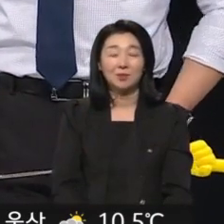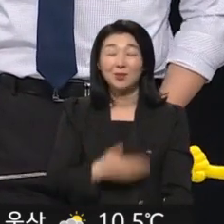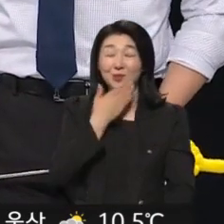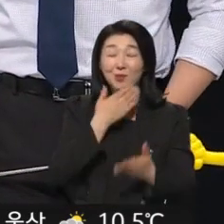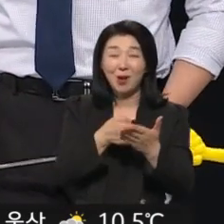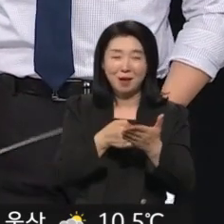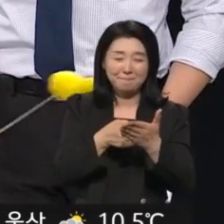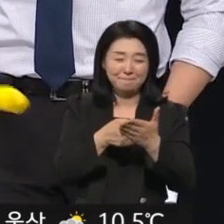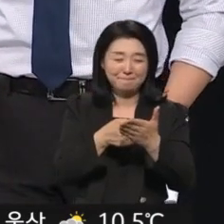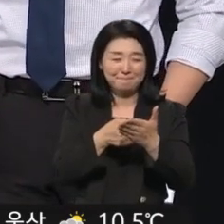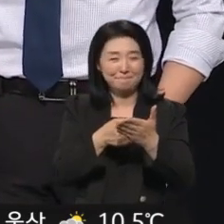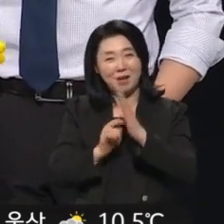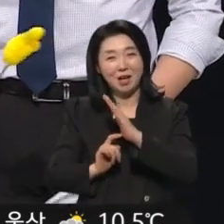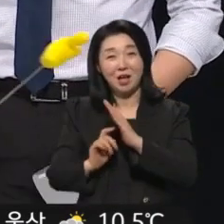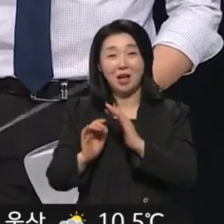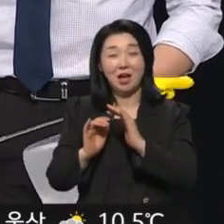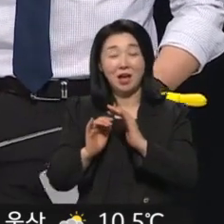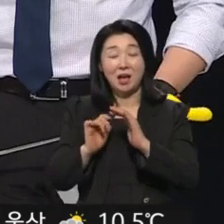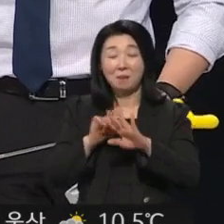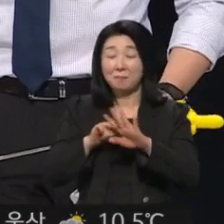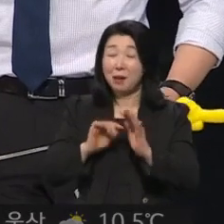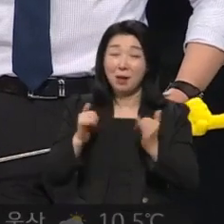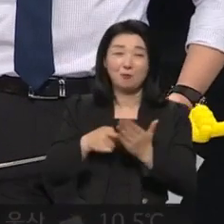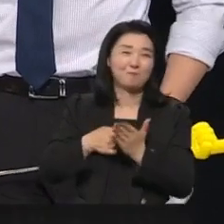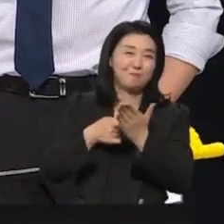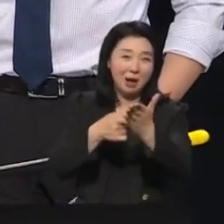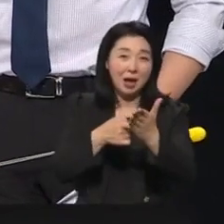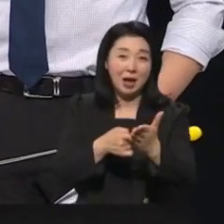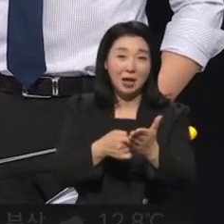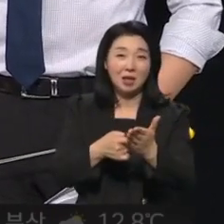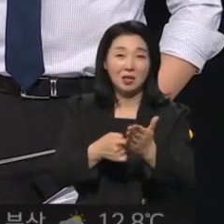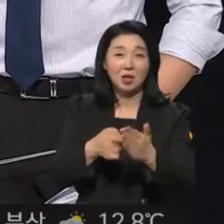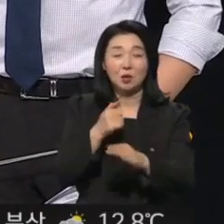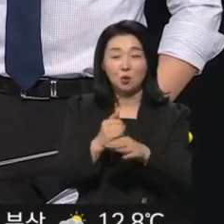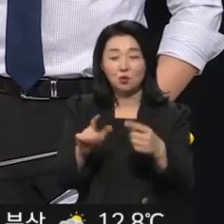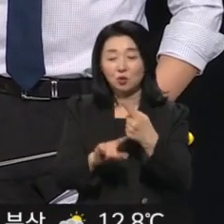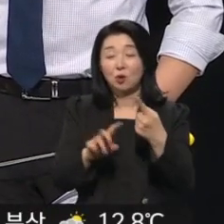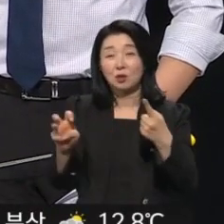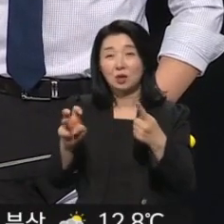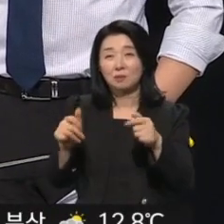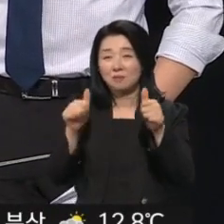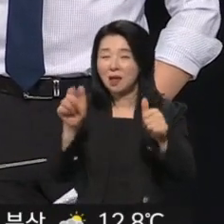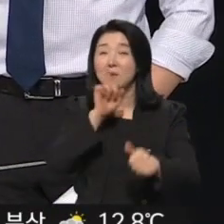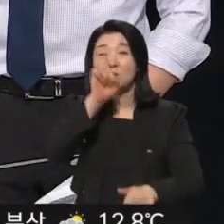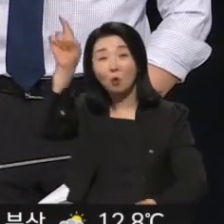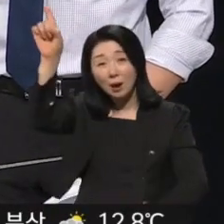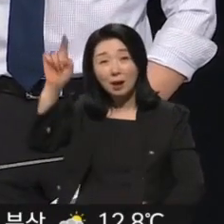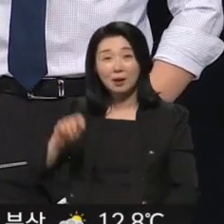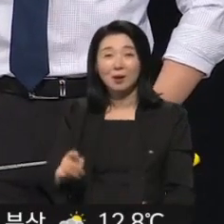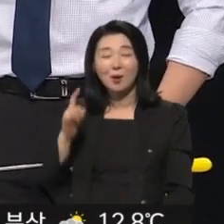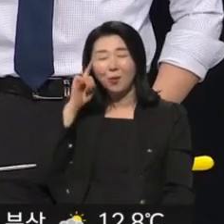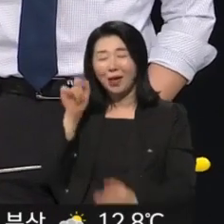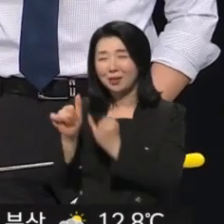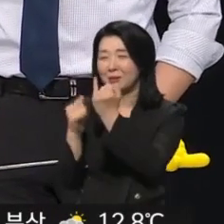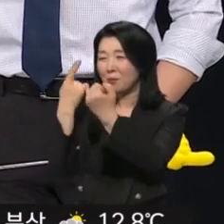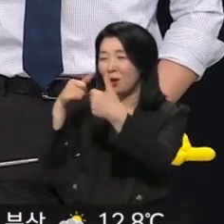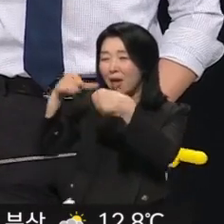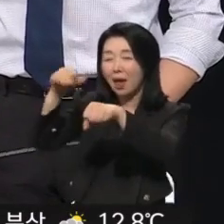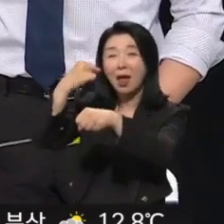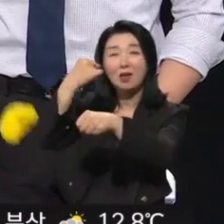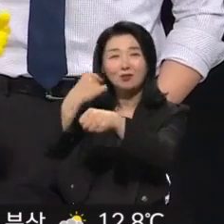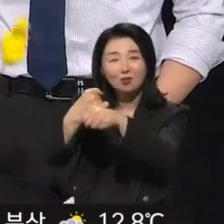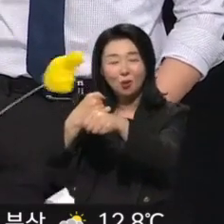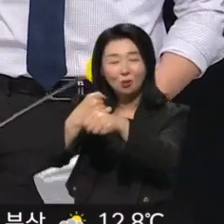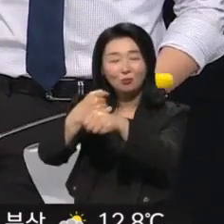김 대변인, 지난달 30일 대통령실로부터 고발을 당했습니다. 이 김 대변인이 김 여사의 명예를 훼손했다는 이유였는데요.